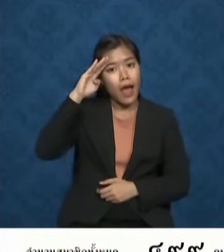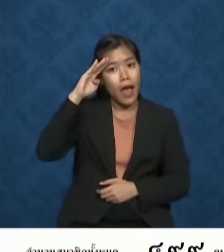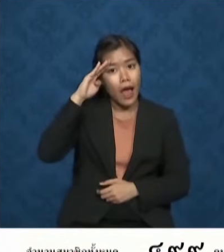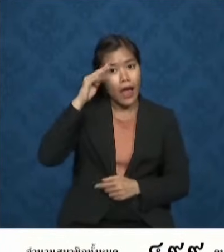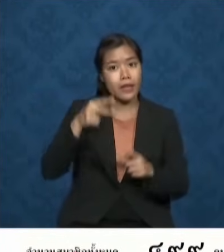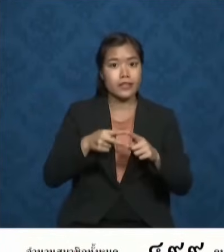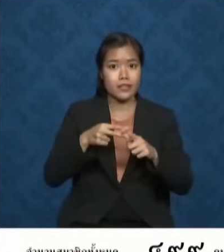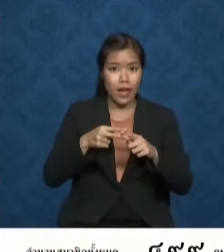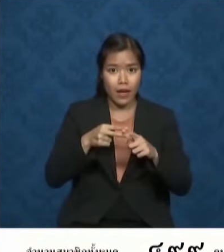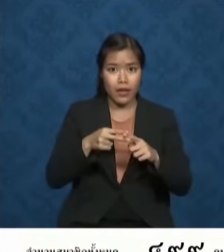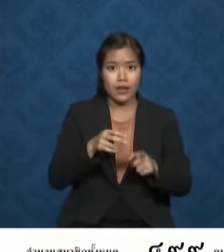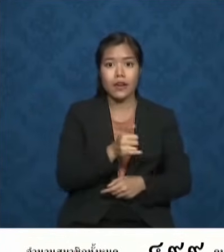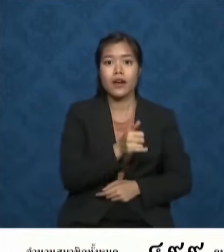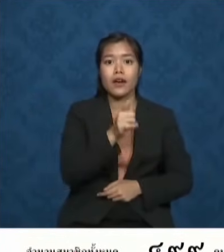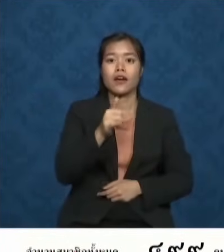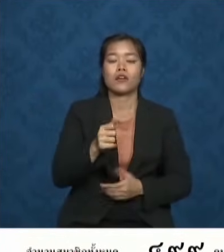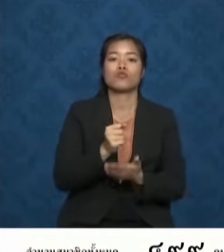มาช่วย